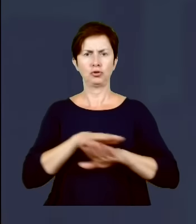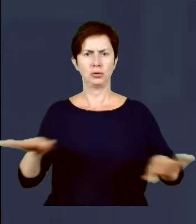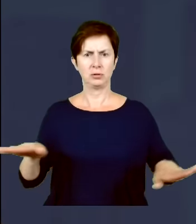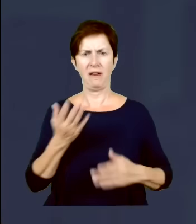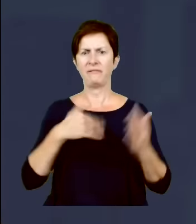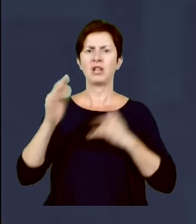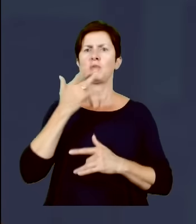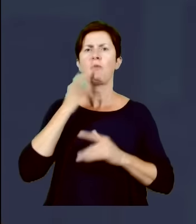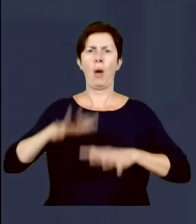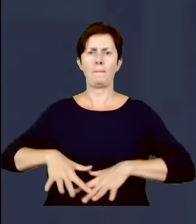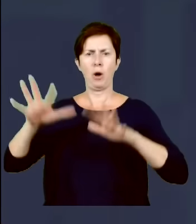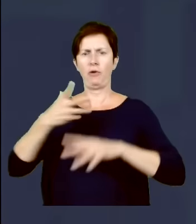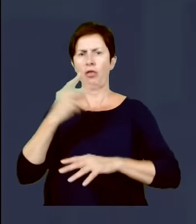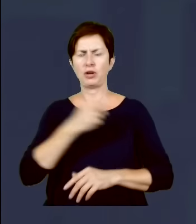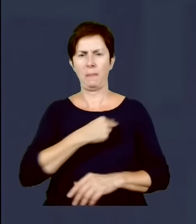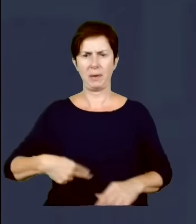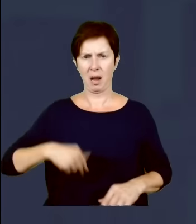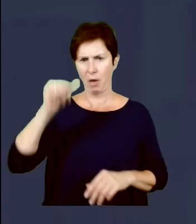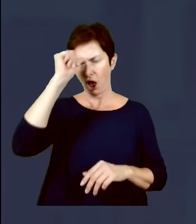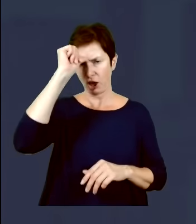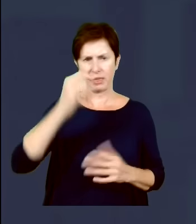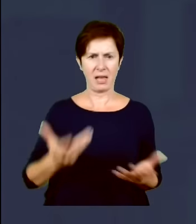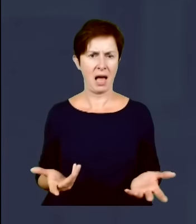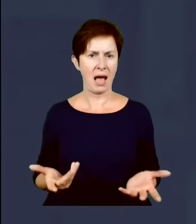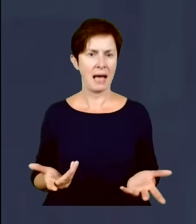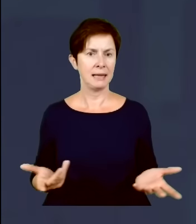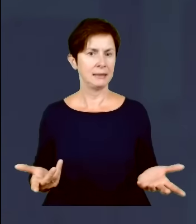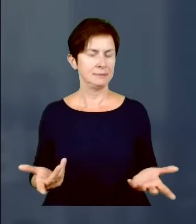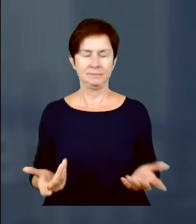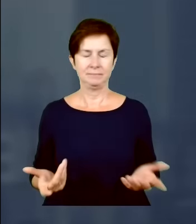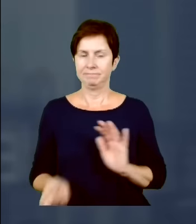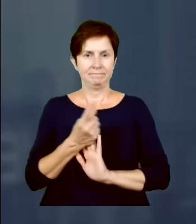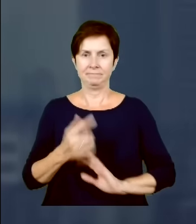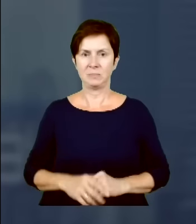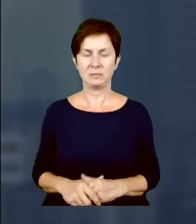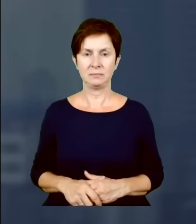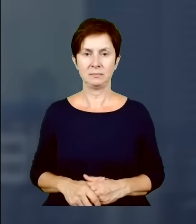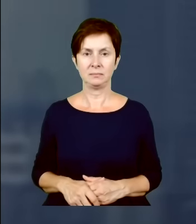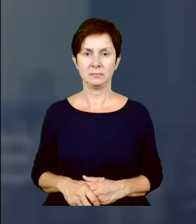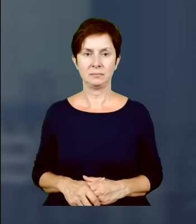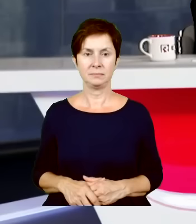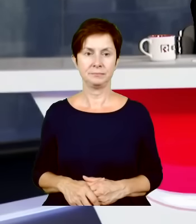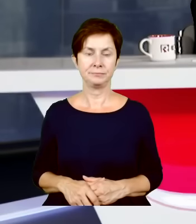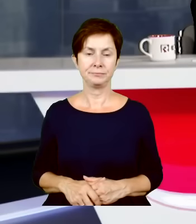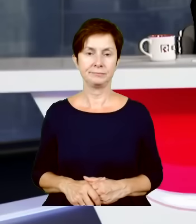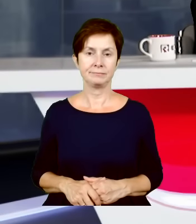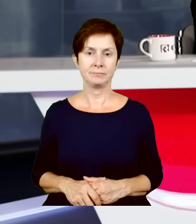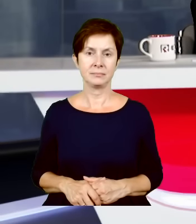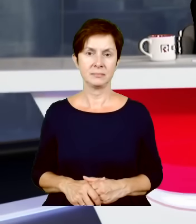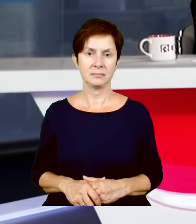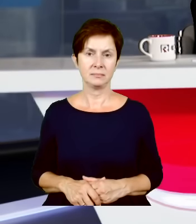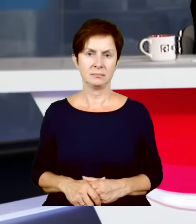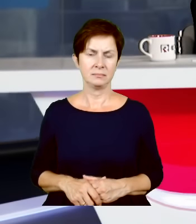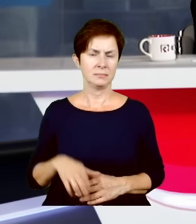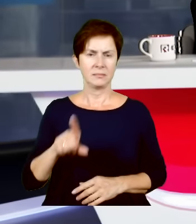niż o premierze Indii No po prostu coś nieprawdopodobnego przede wszystkim mamy do czynienia z niesamowicie leniwym rządem i to we